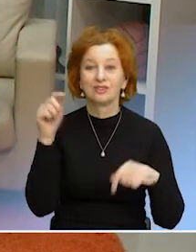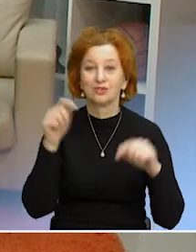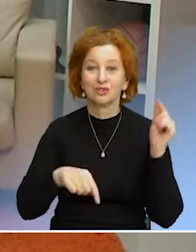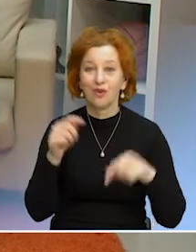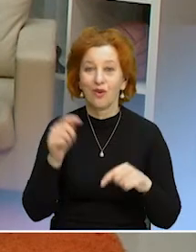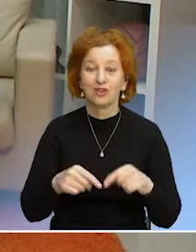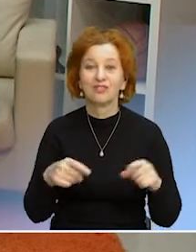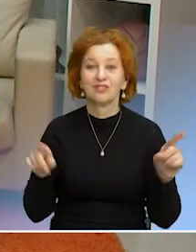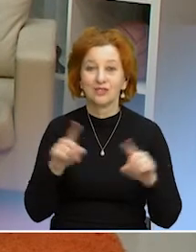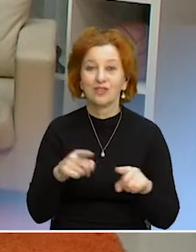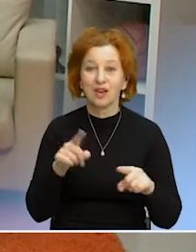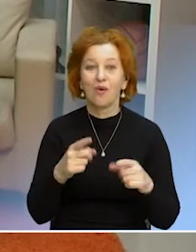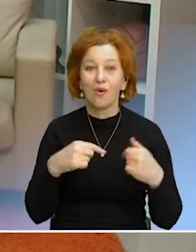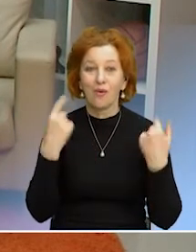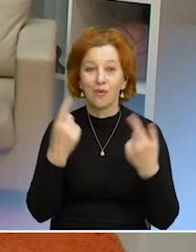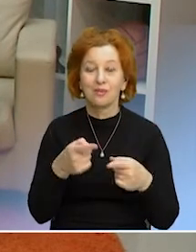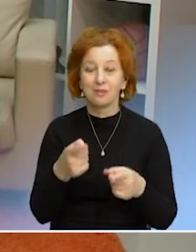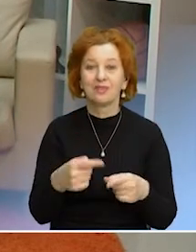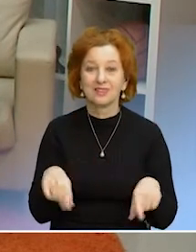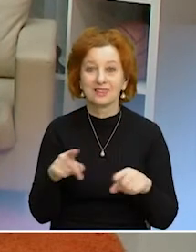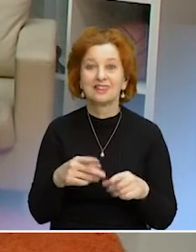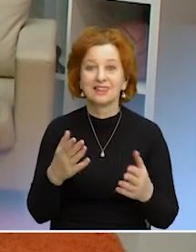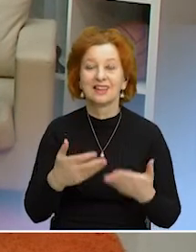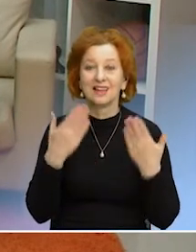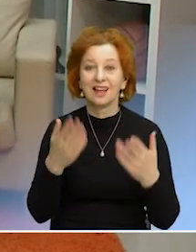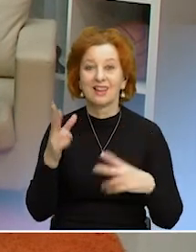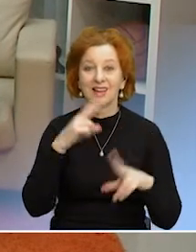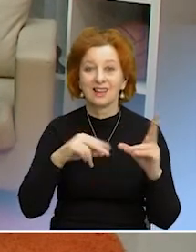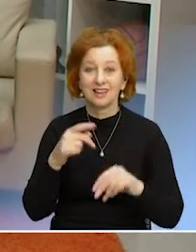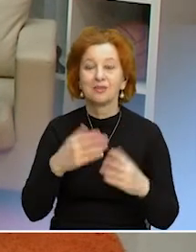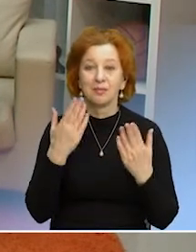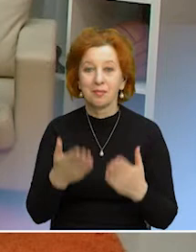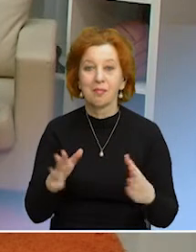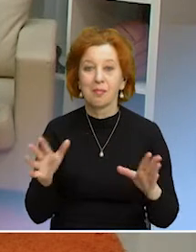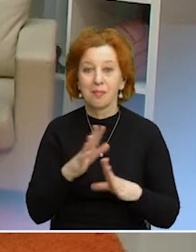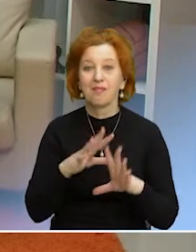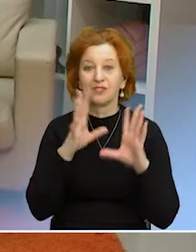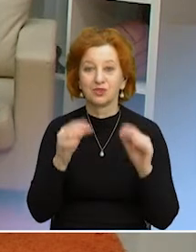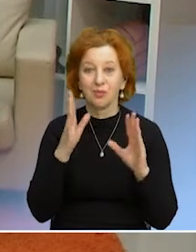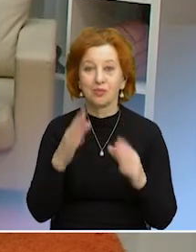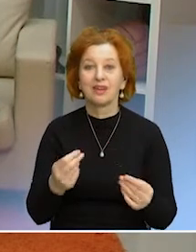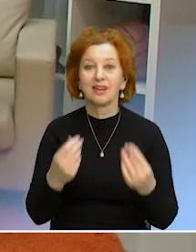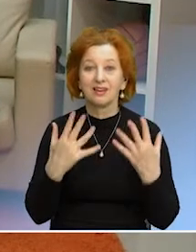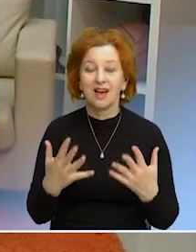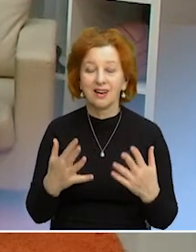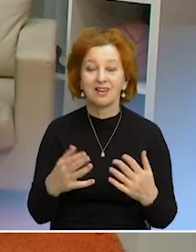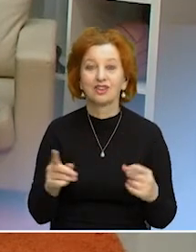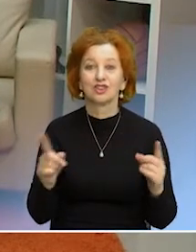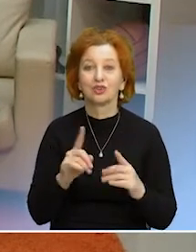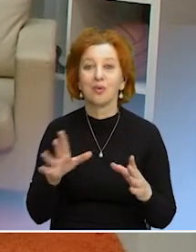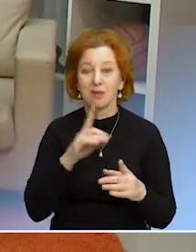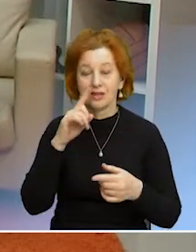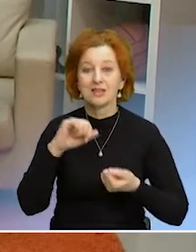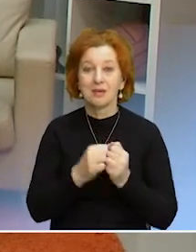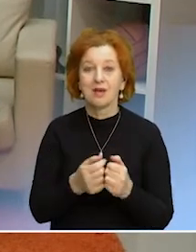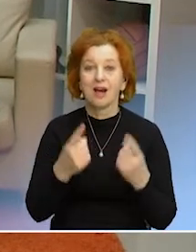и жара, вы бежали. Вот с такой улыбкой, как сейчас у Оксаны на лице, я искренне надеюсь, что она такая была. Что было самое яркое за этот год? Что было